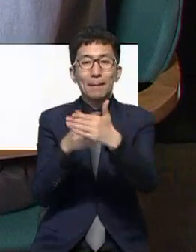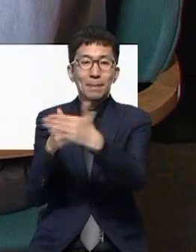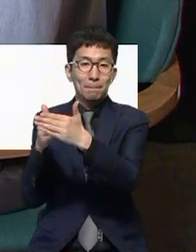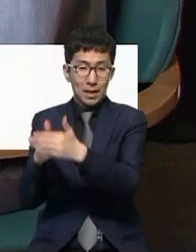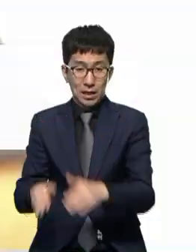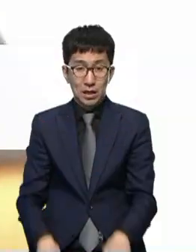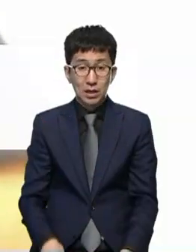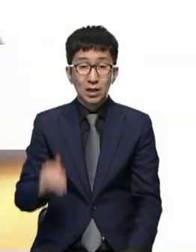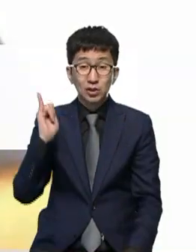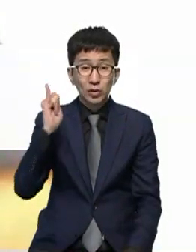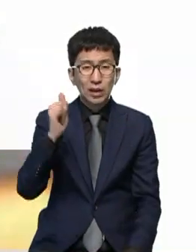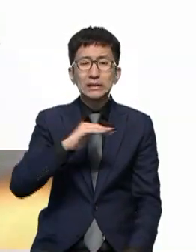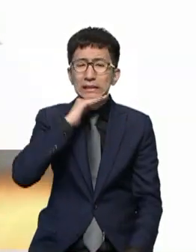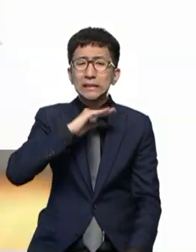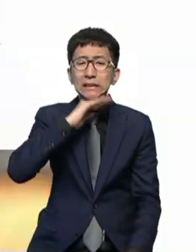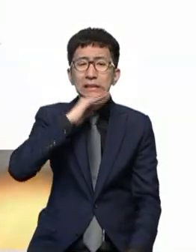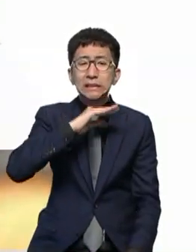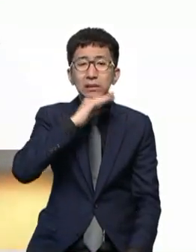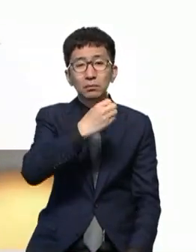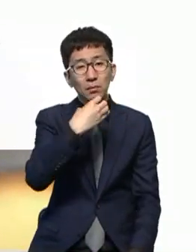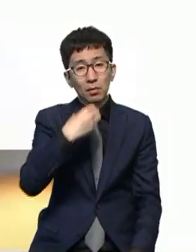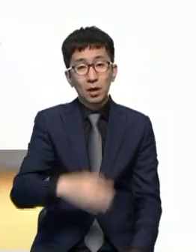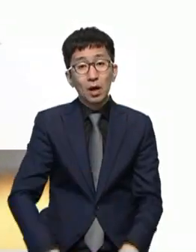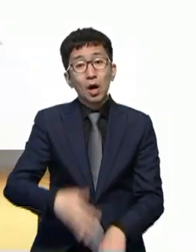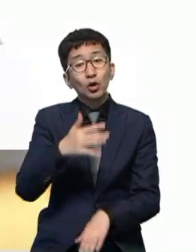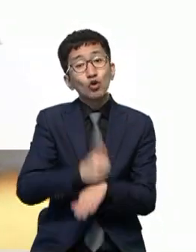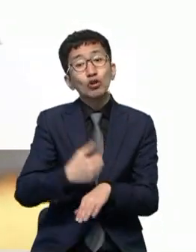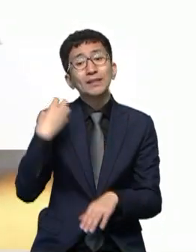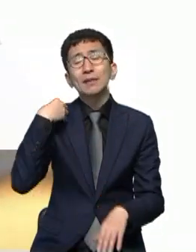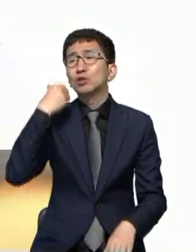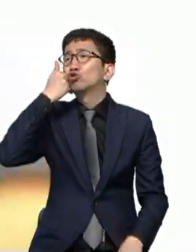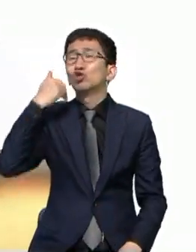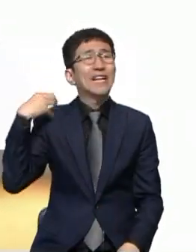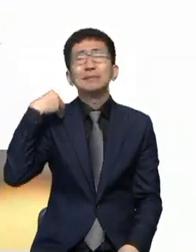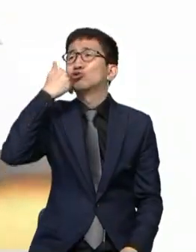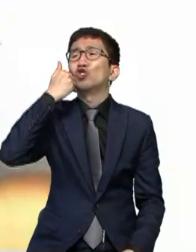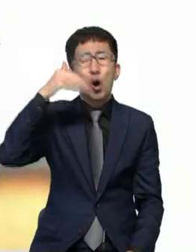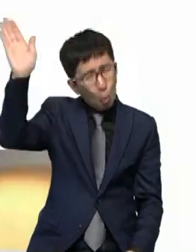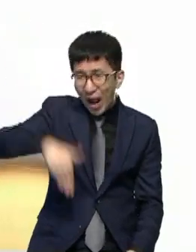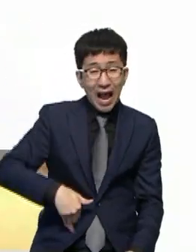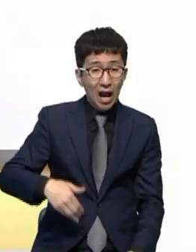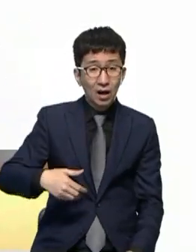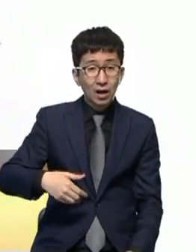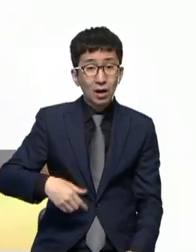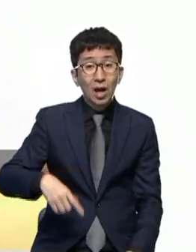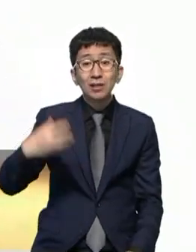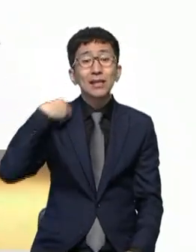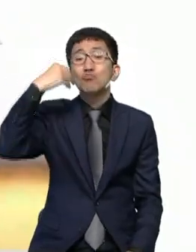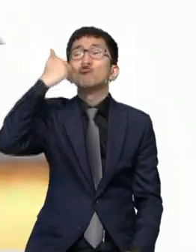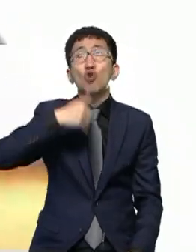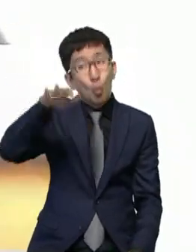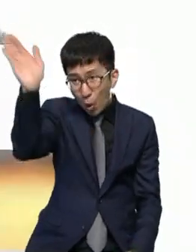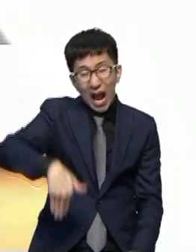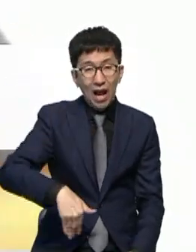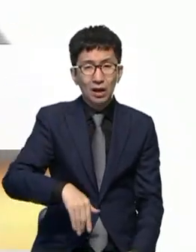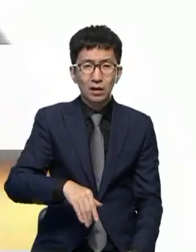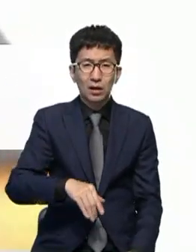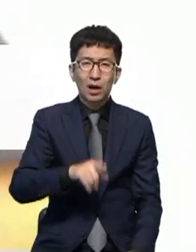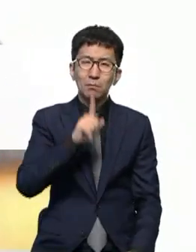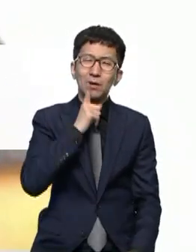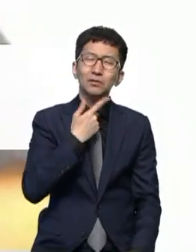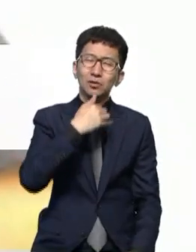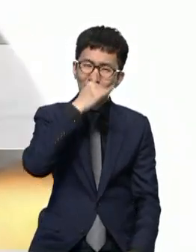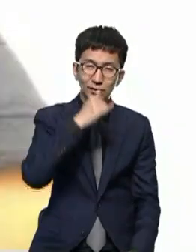물어보니까 좀만 기다려라. 제가 어디 가면 책임자 데려오라고. 책임자 어디냐. 책임자 씨는 사람을 데려와라. 이런